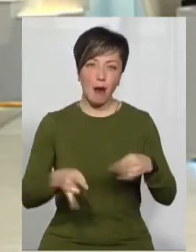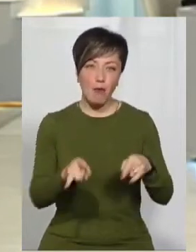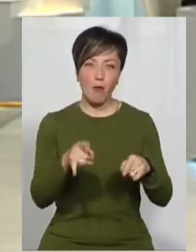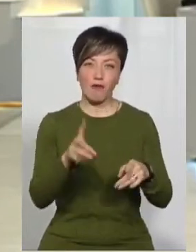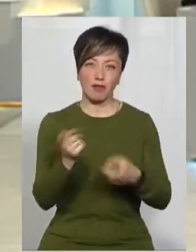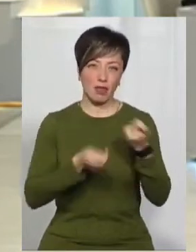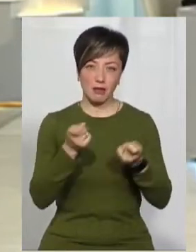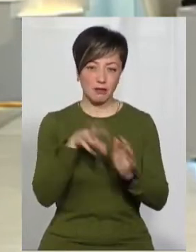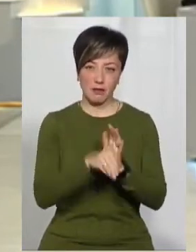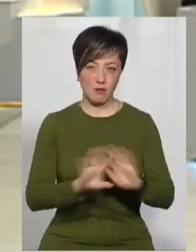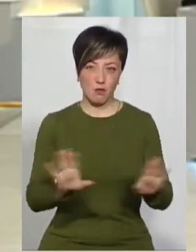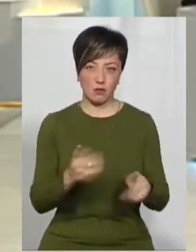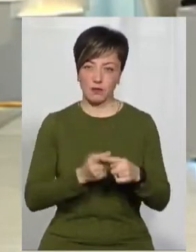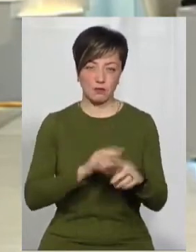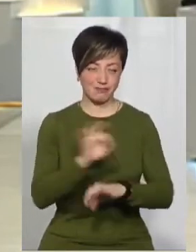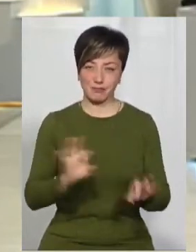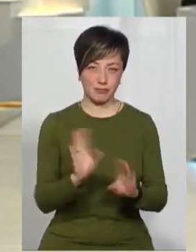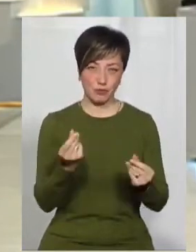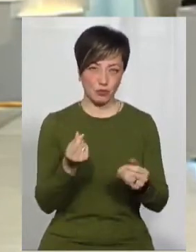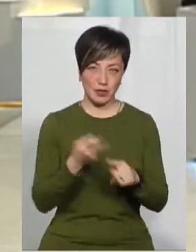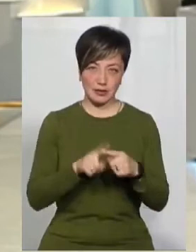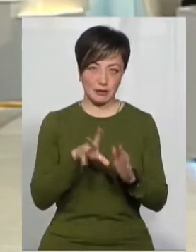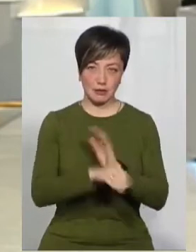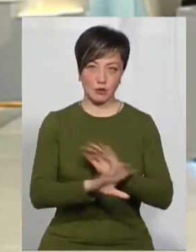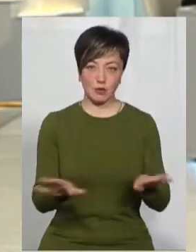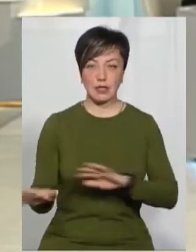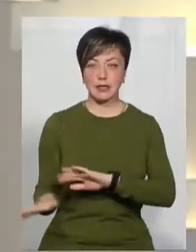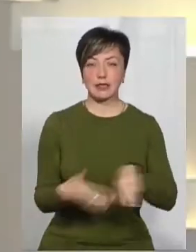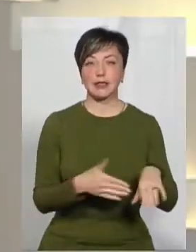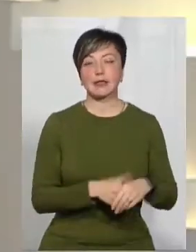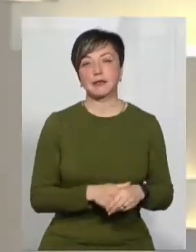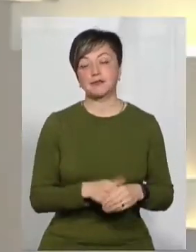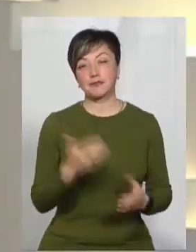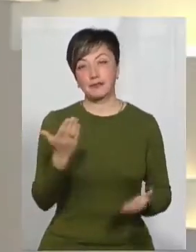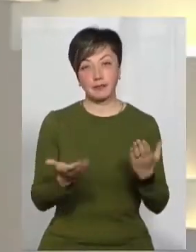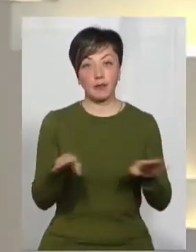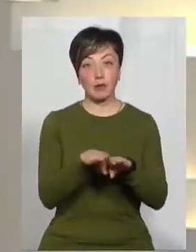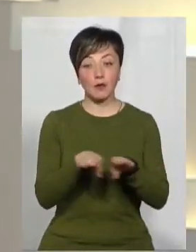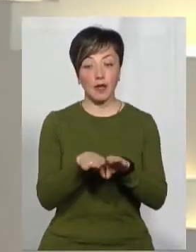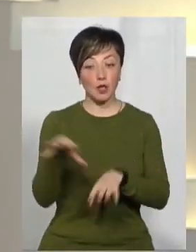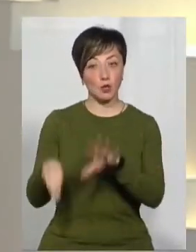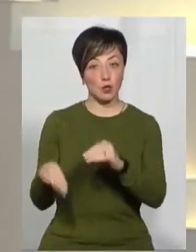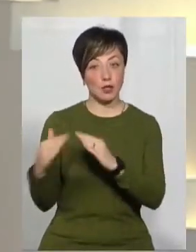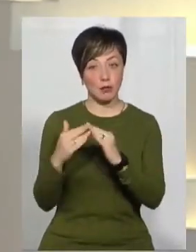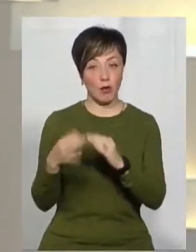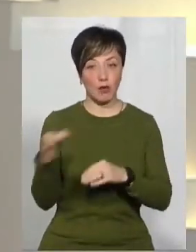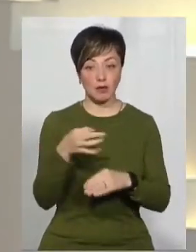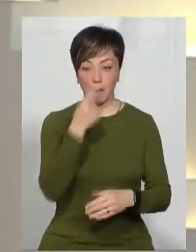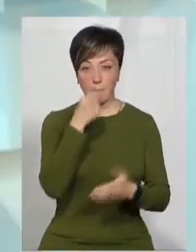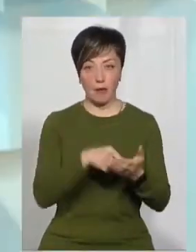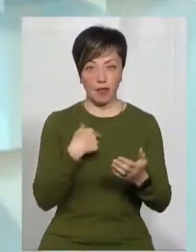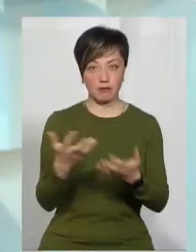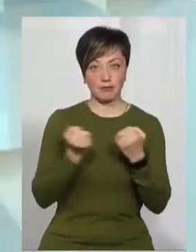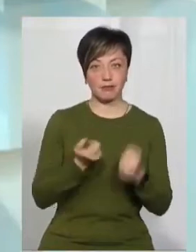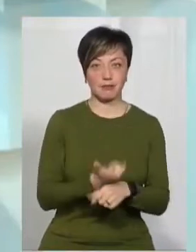і не входять в цей проєкт? Не входять, все правильно. І в ці кошти не входять. От якщо порівняти з сусідніми областями, нам все ж таки дісталося більше, так,